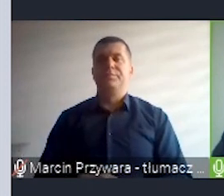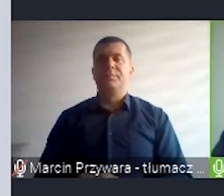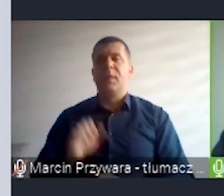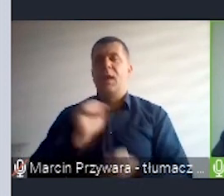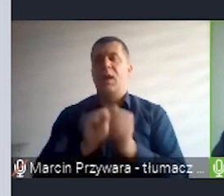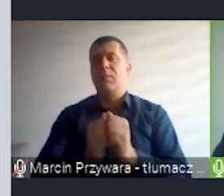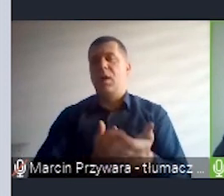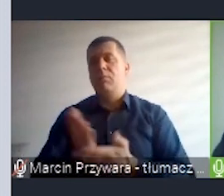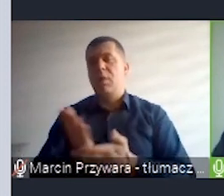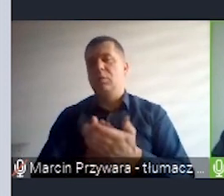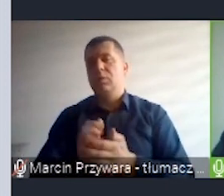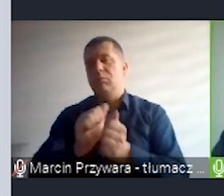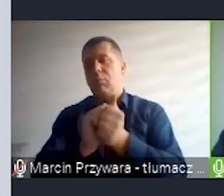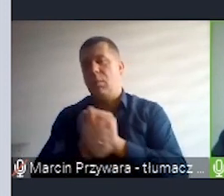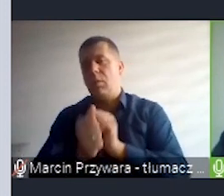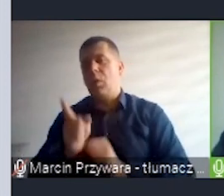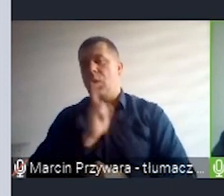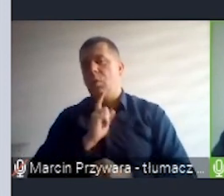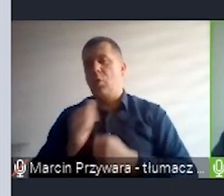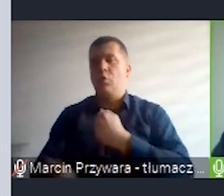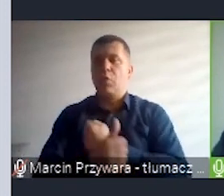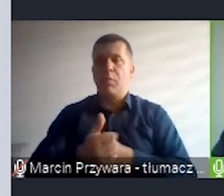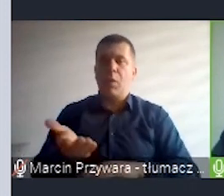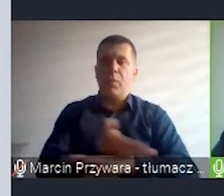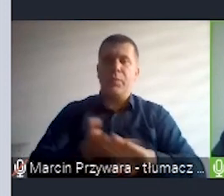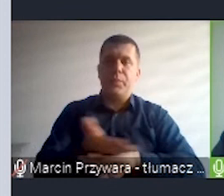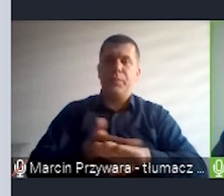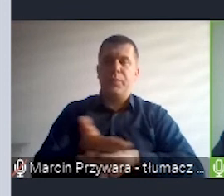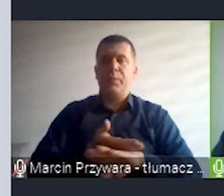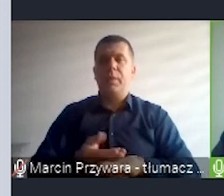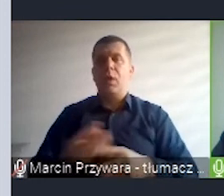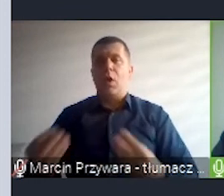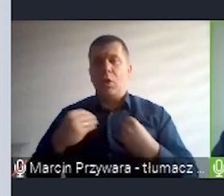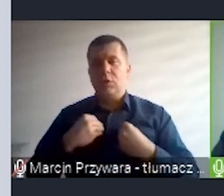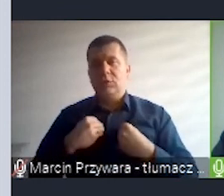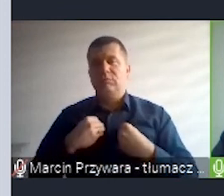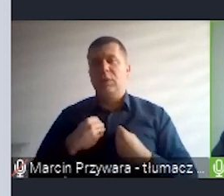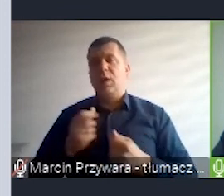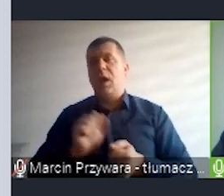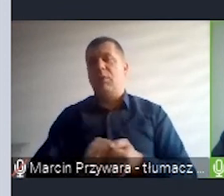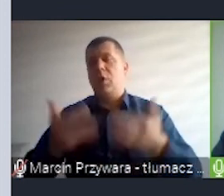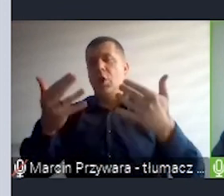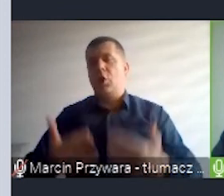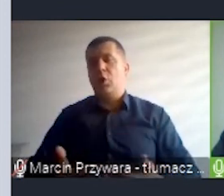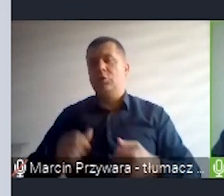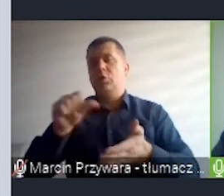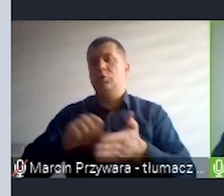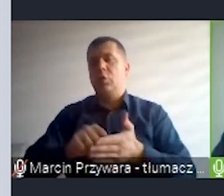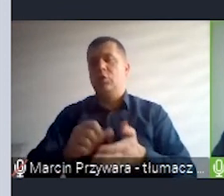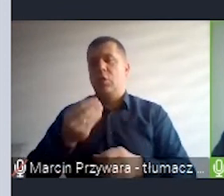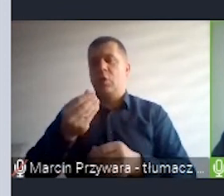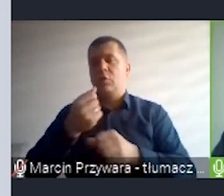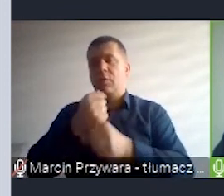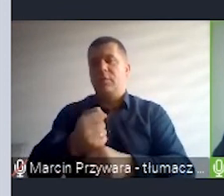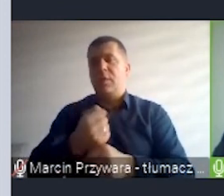albo posługiwanie się przerobioną, podrobioną dokumentacją w celu uzyskania lub rozliczenia środków